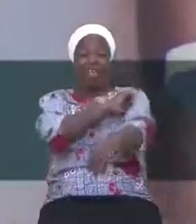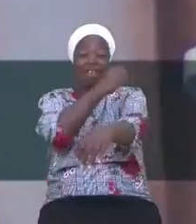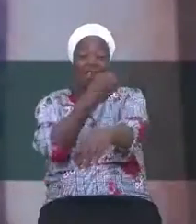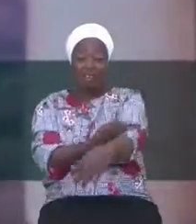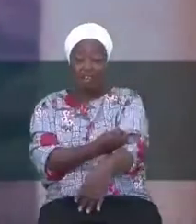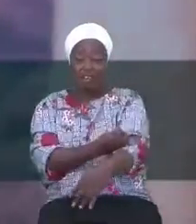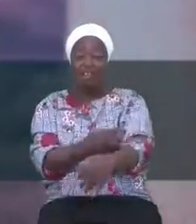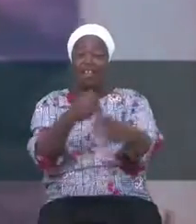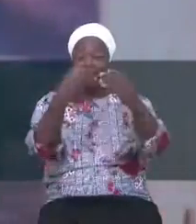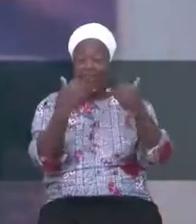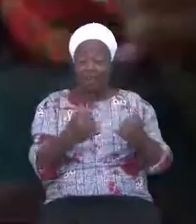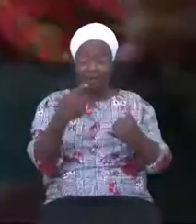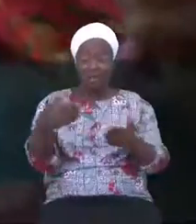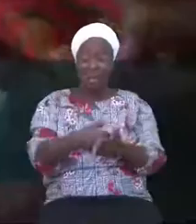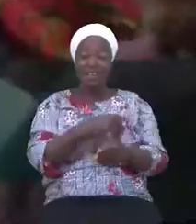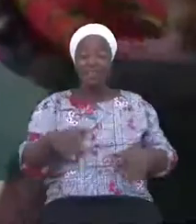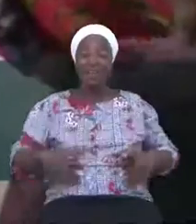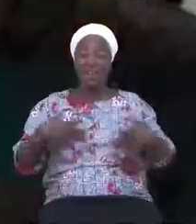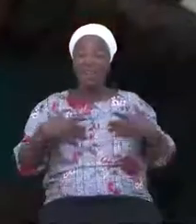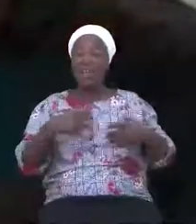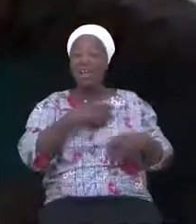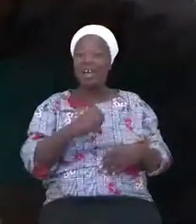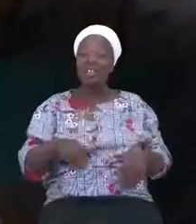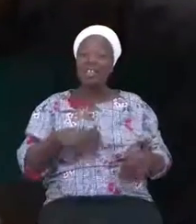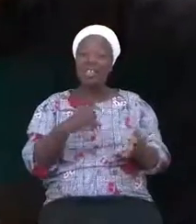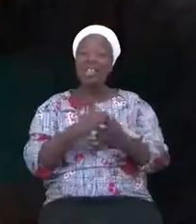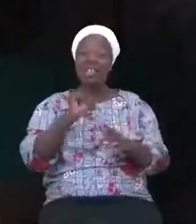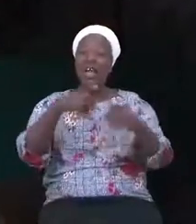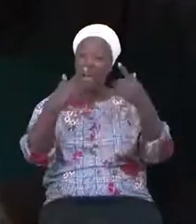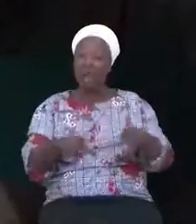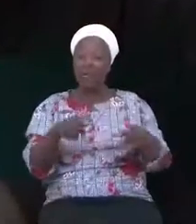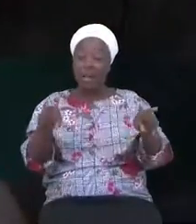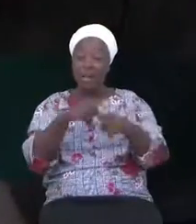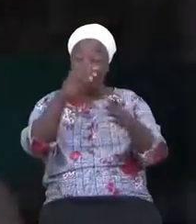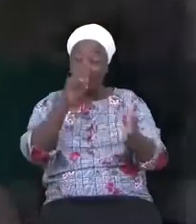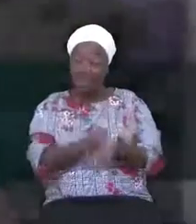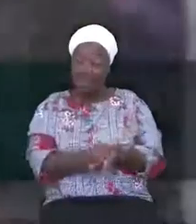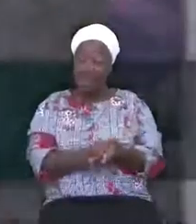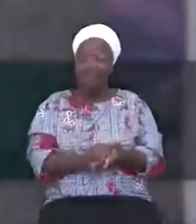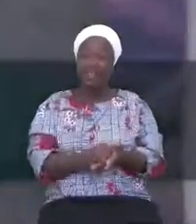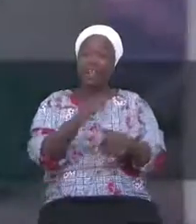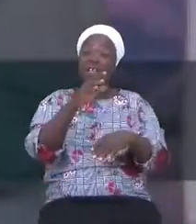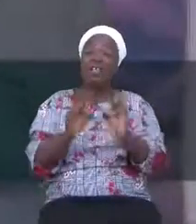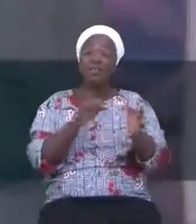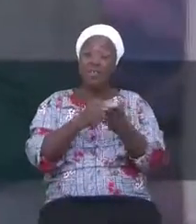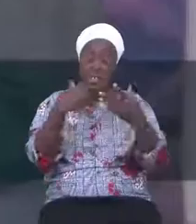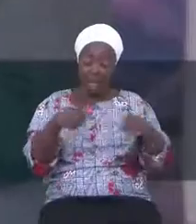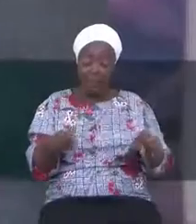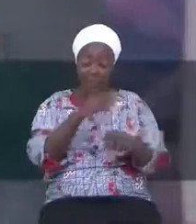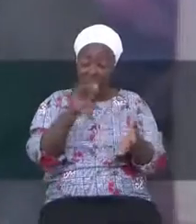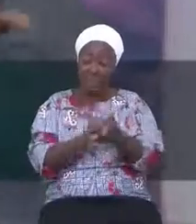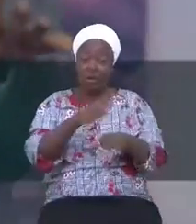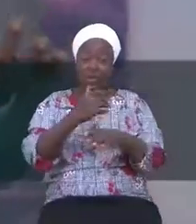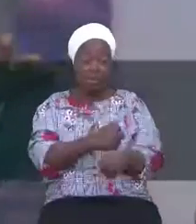Maintenant, la nouvelle vie. La nouvelle vie. Si cela a pu arriver comme ça, sur la montagne de